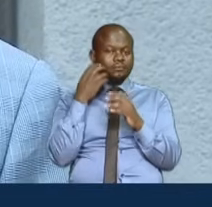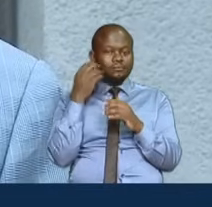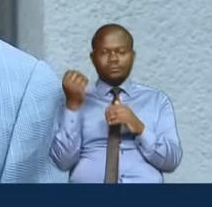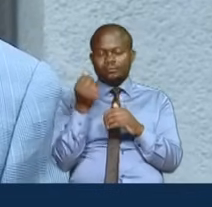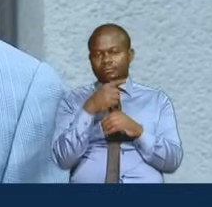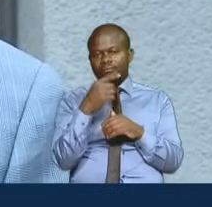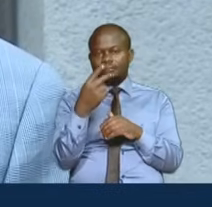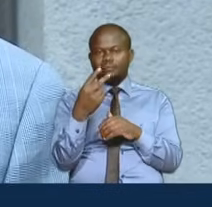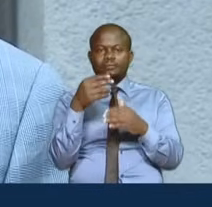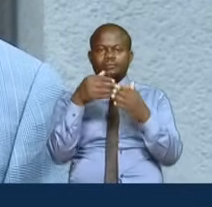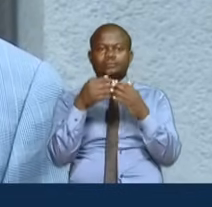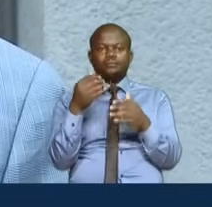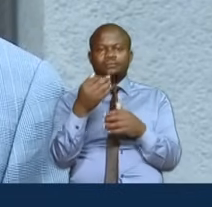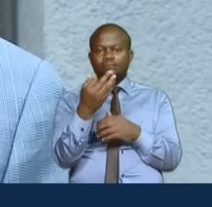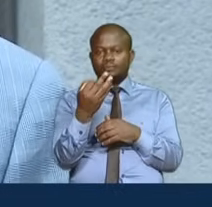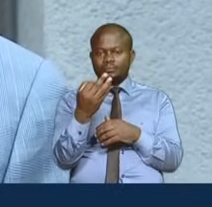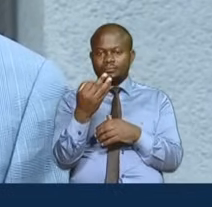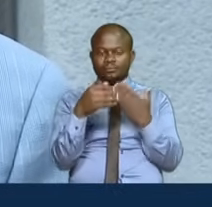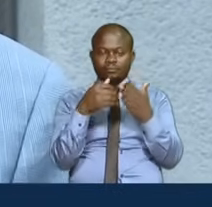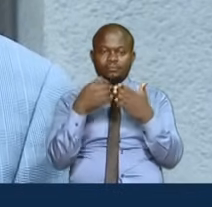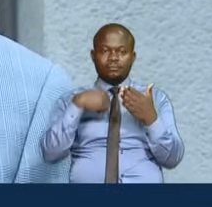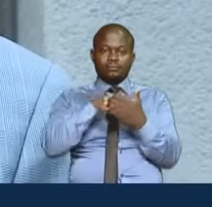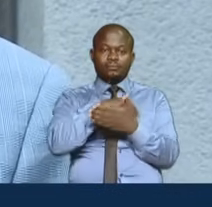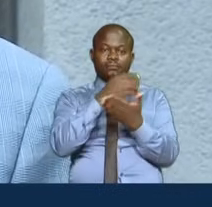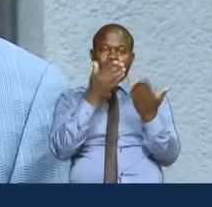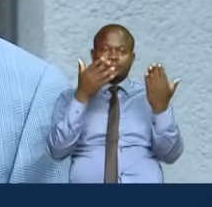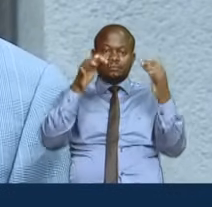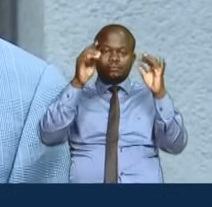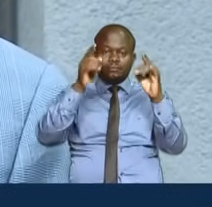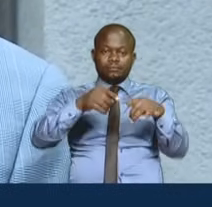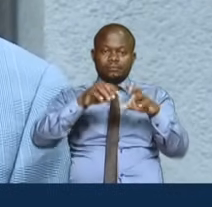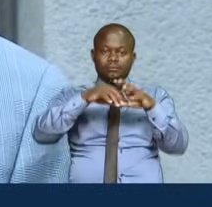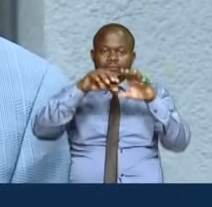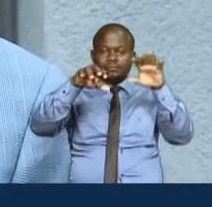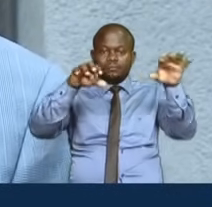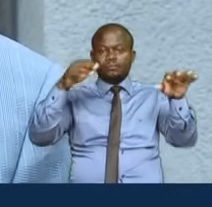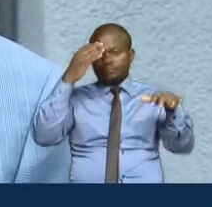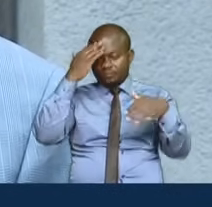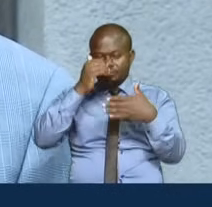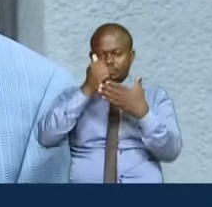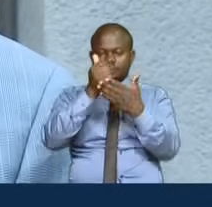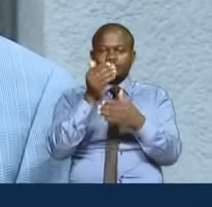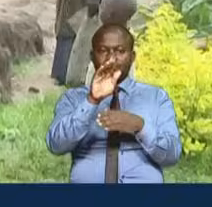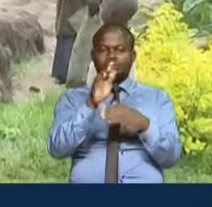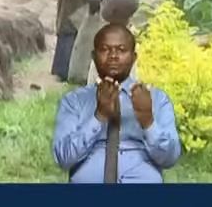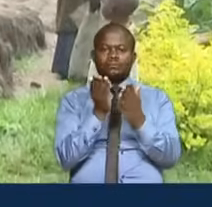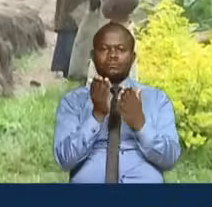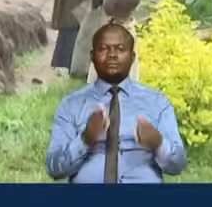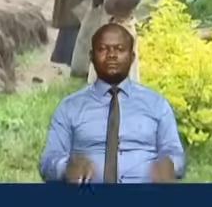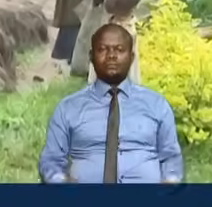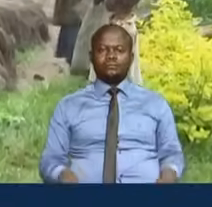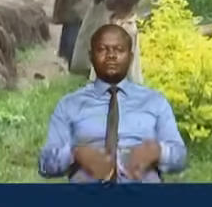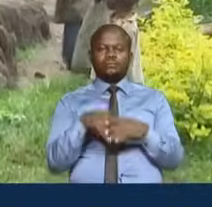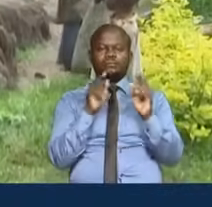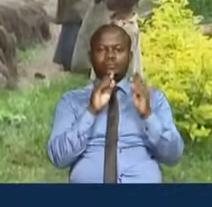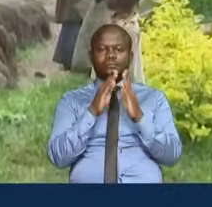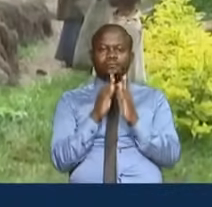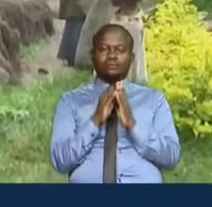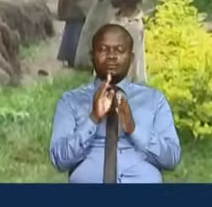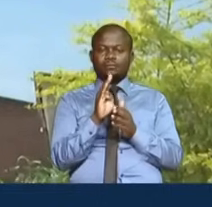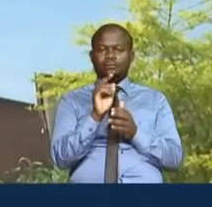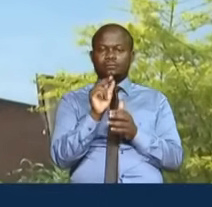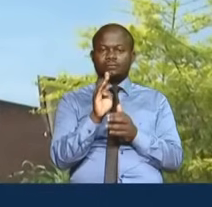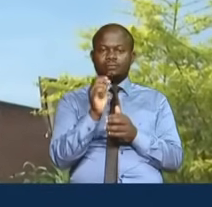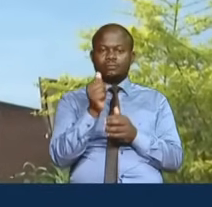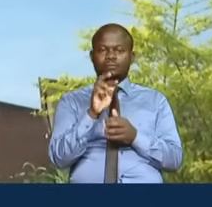yo kwa kabiri no kwa gatatu kw'amapoto yabageze kuri site kugira ngo tubafashe gusubizwa serivisi. Ubusanzwe umudugudu wa Ubare